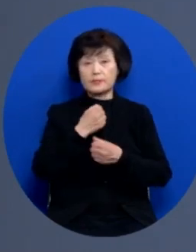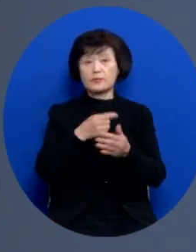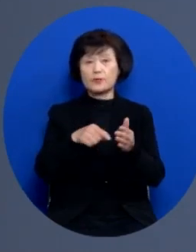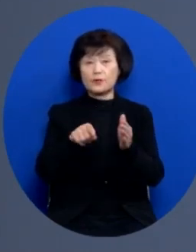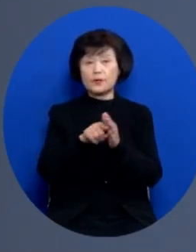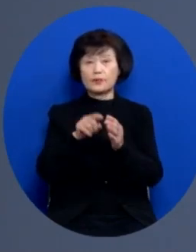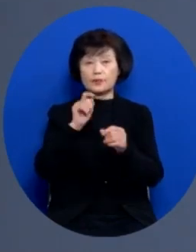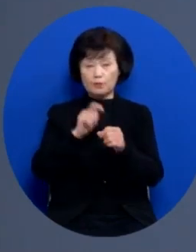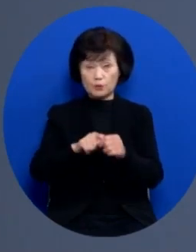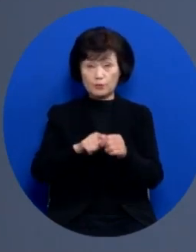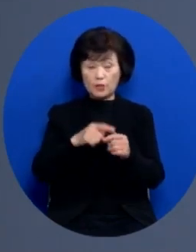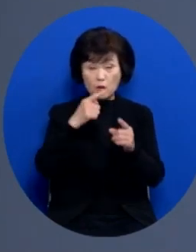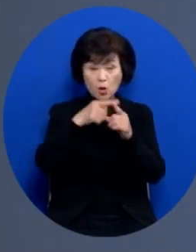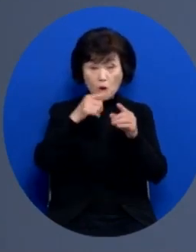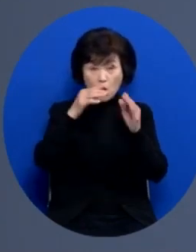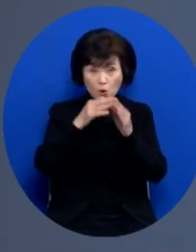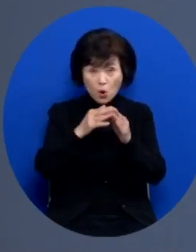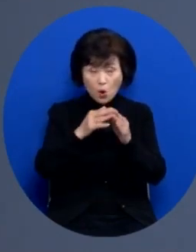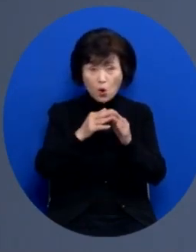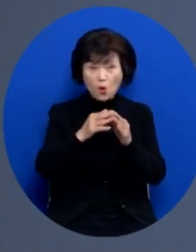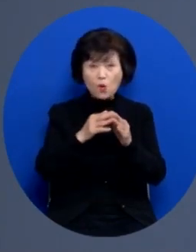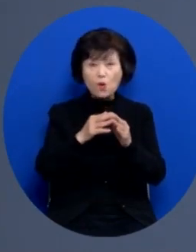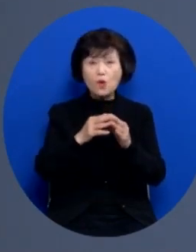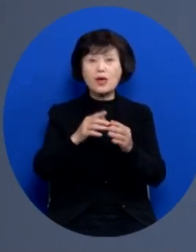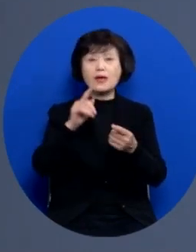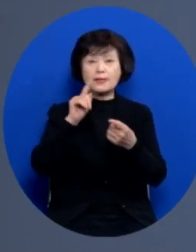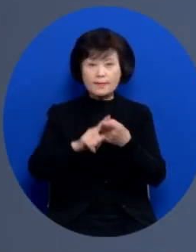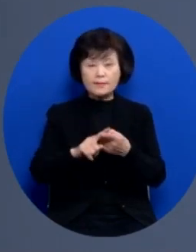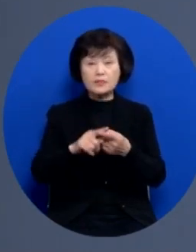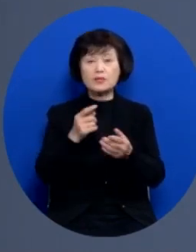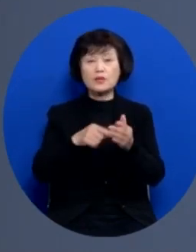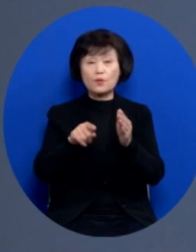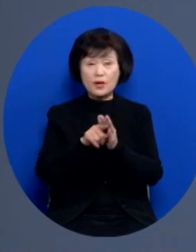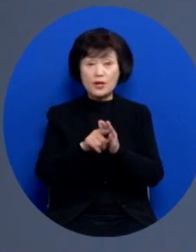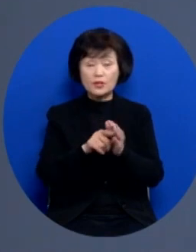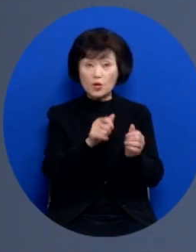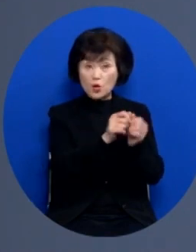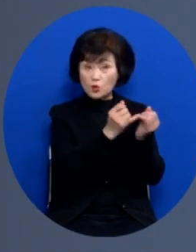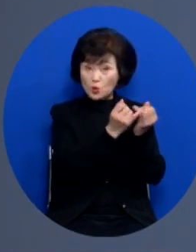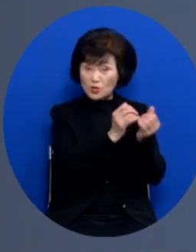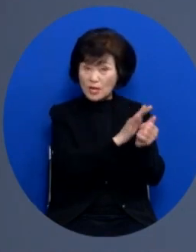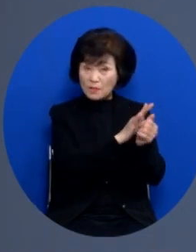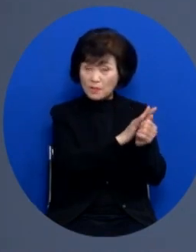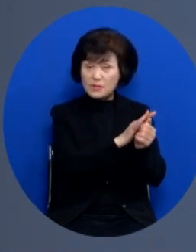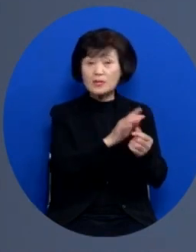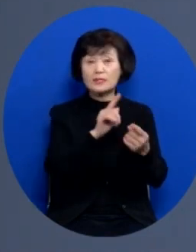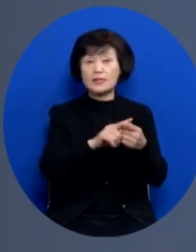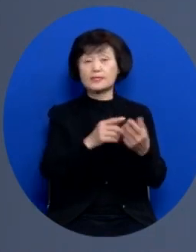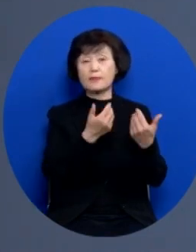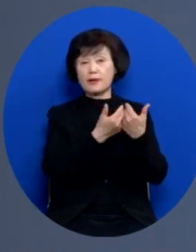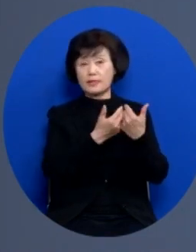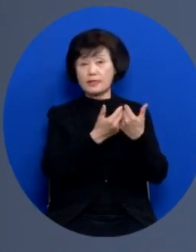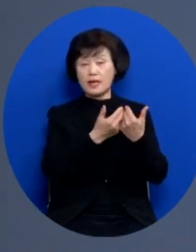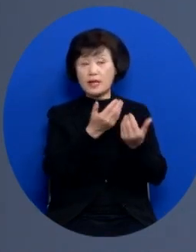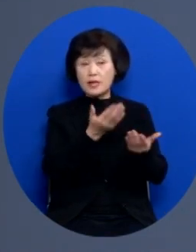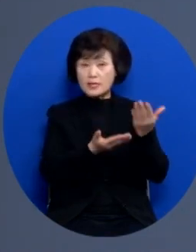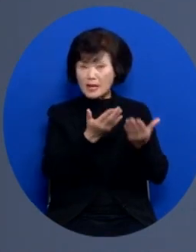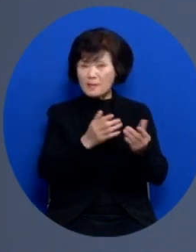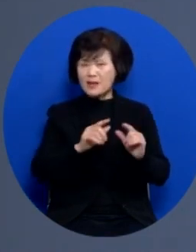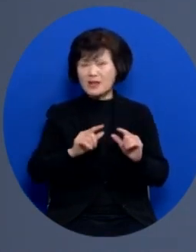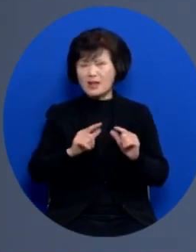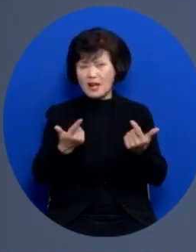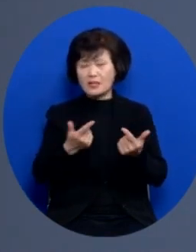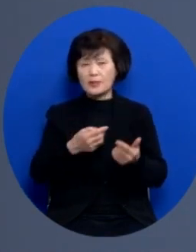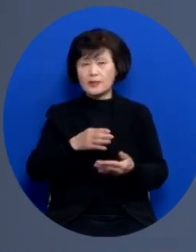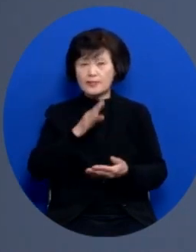때문에 교회다움을 해치고자 하는 동성애 지지운동에 대해서 우리는 반대하는 것이고 그것은 차별이 아니라